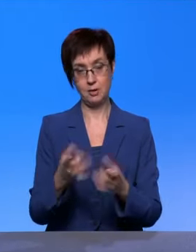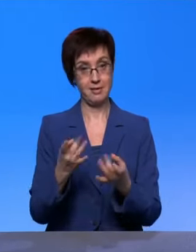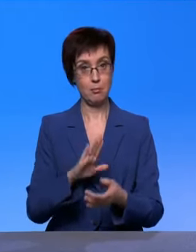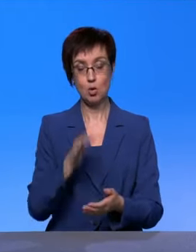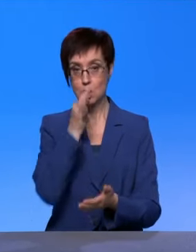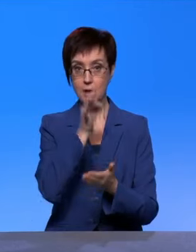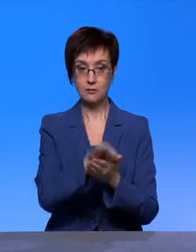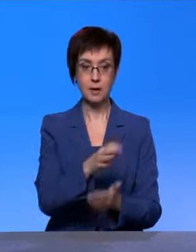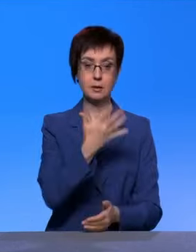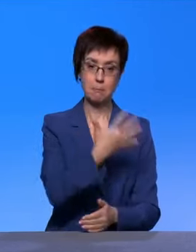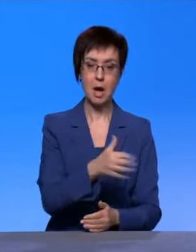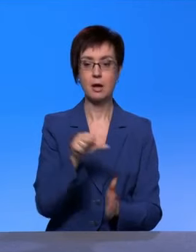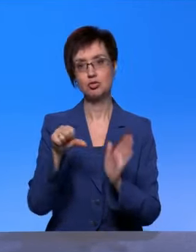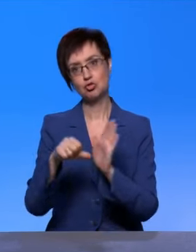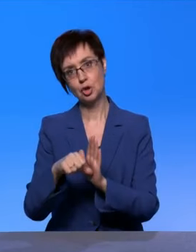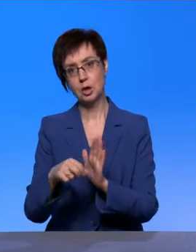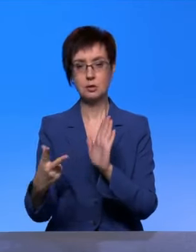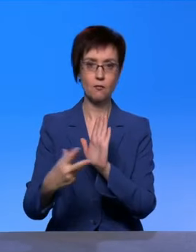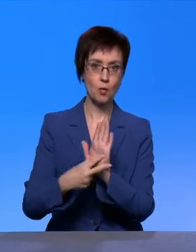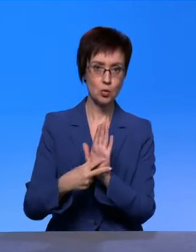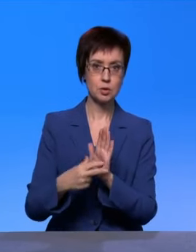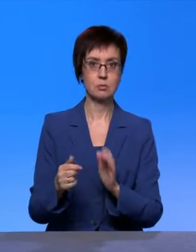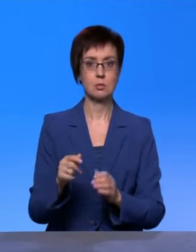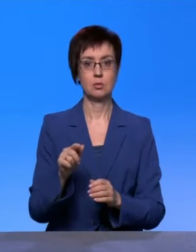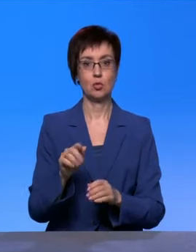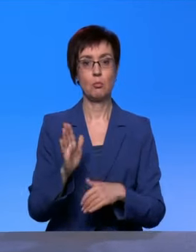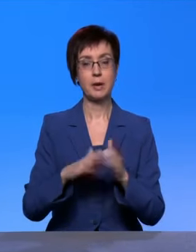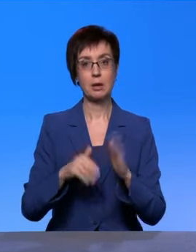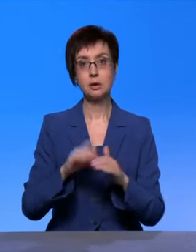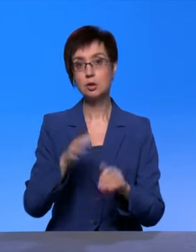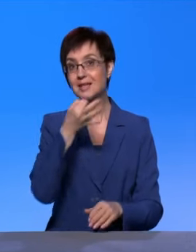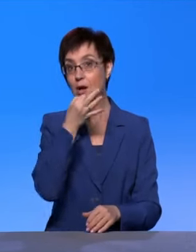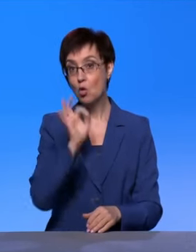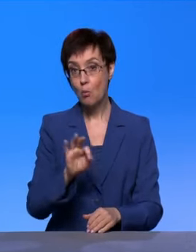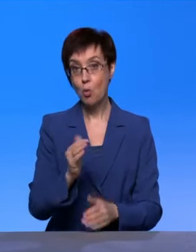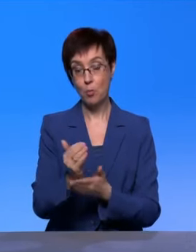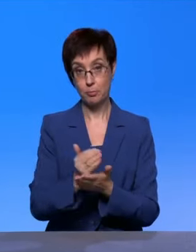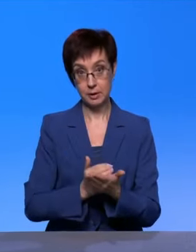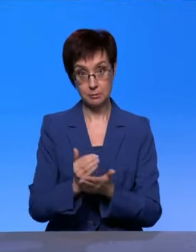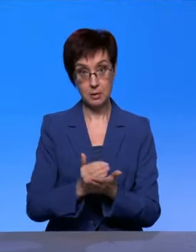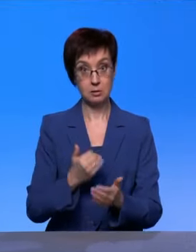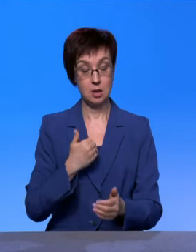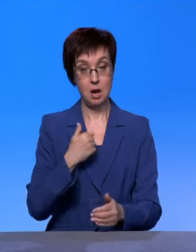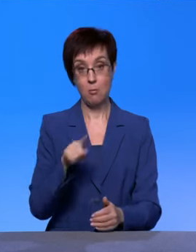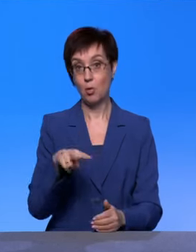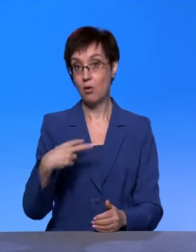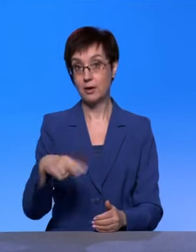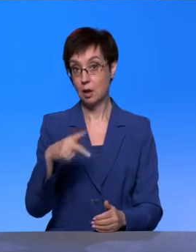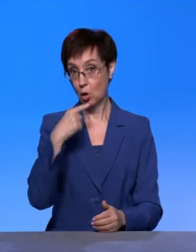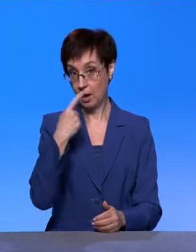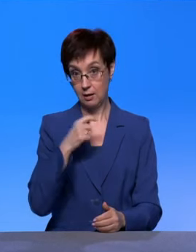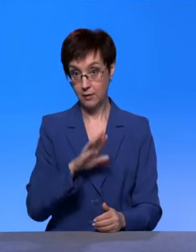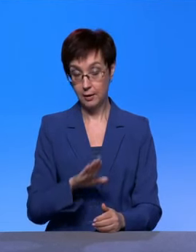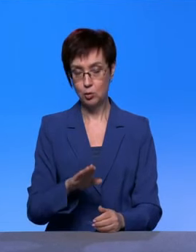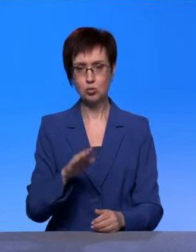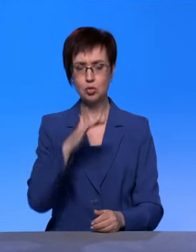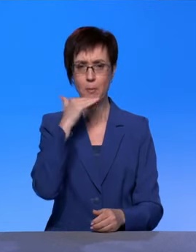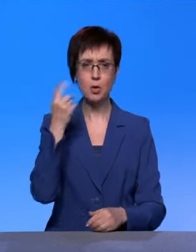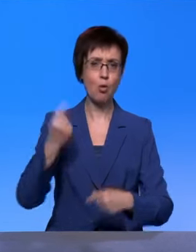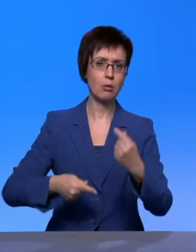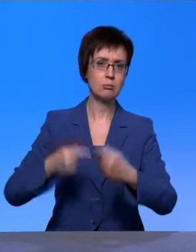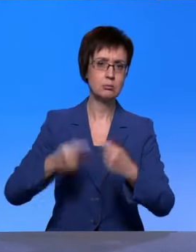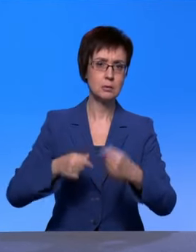8. Практически, на самом деле, любой предмет, я уж про литературу не говорю, да, сколько копий было сломано. И заметьте,